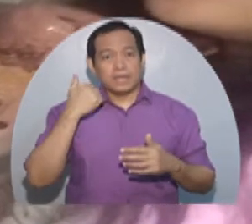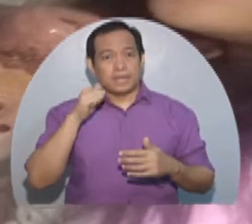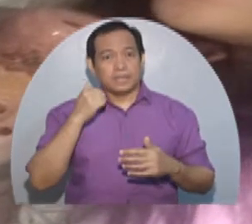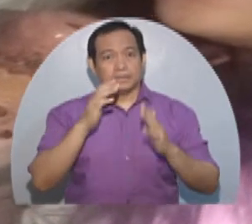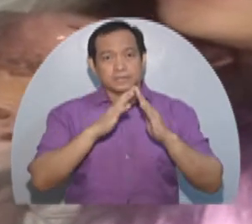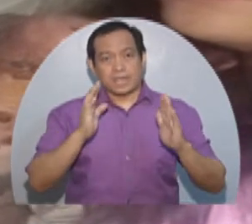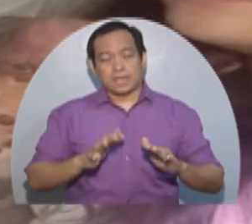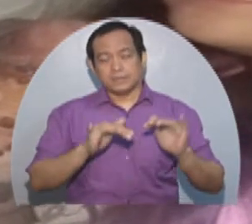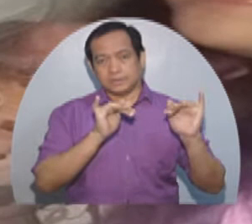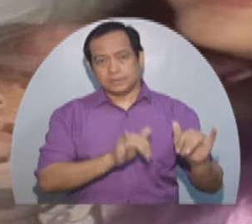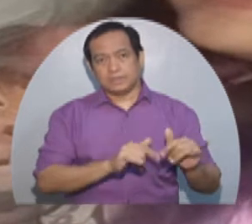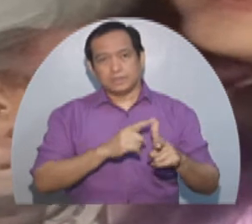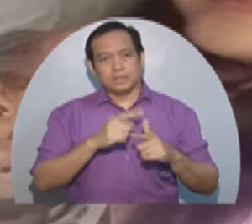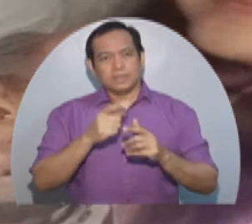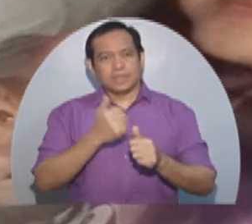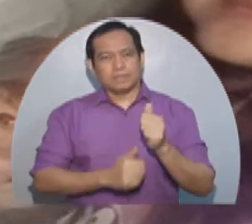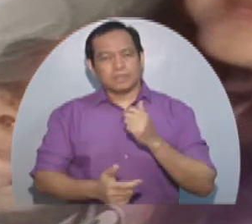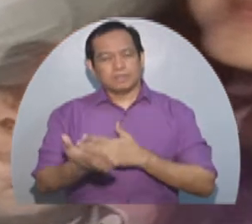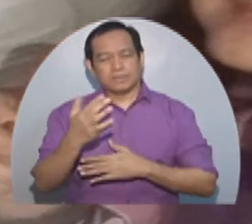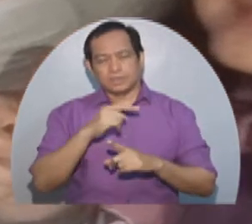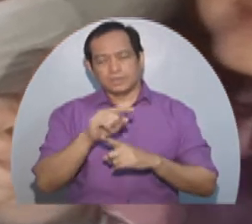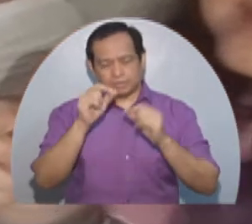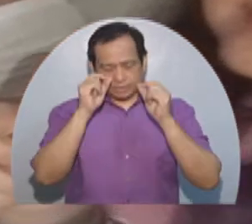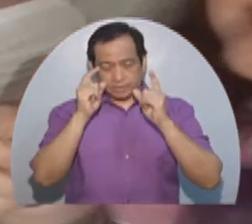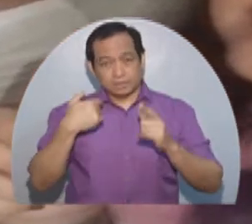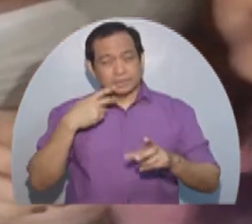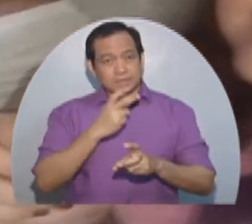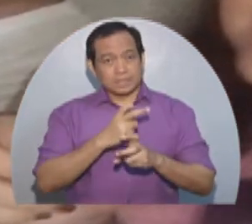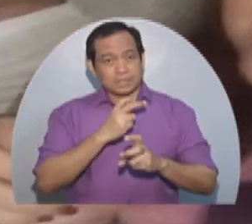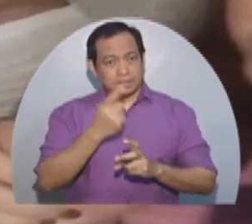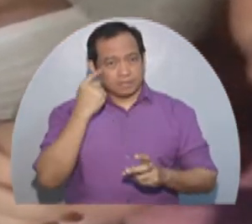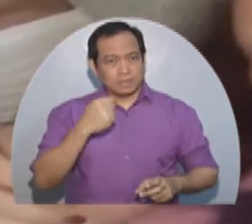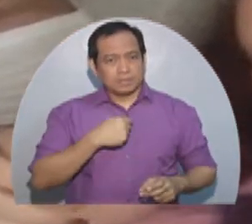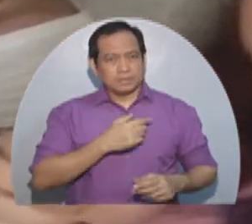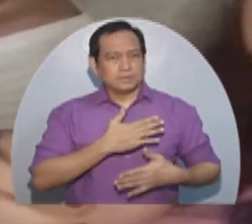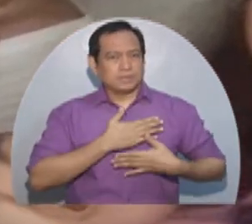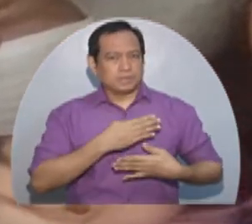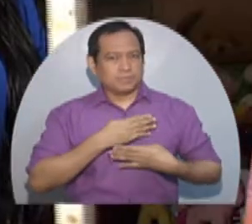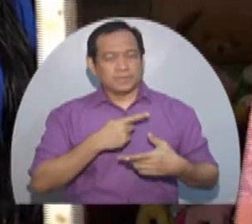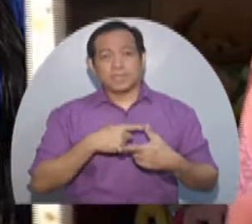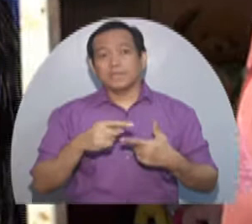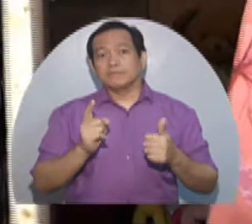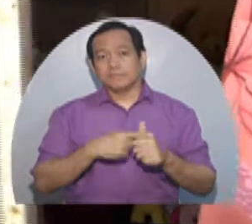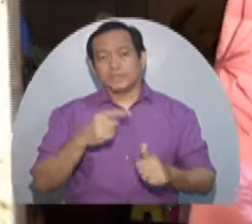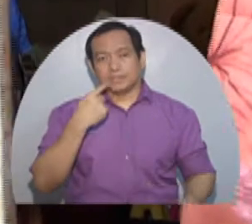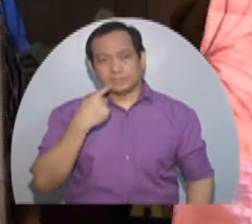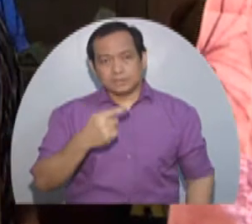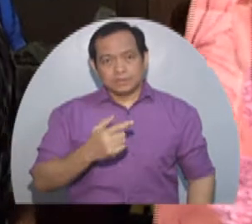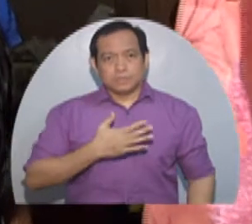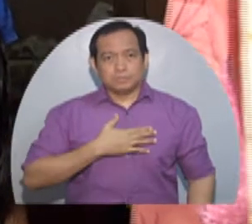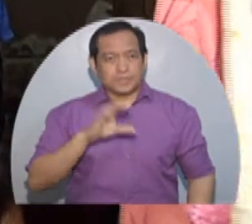tita ko, tapos dun po, kada umaga po, pag-gising ko po, nahirapan po ako huminga. Tapos una ko po sinabi